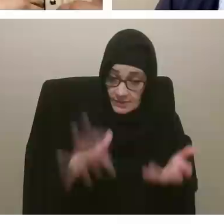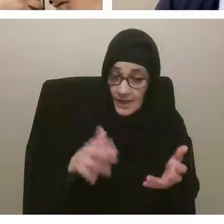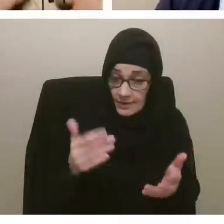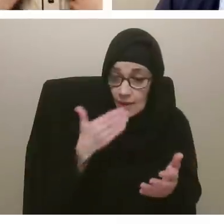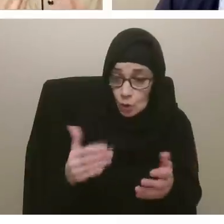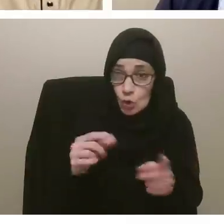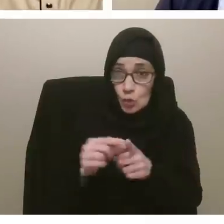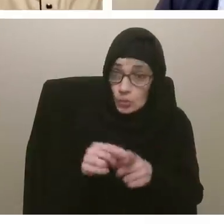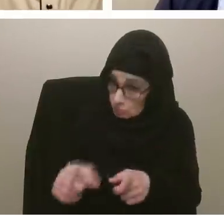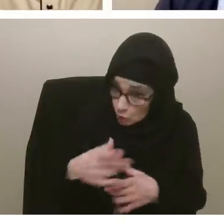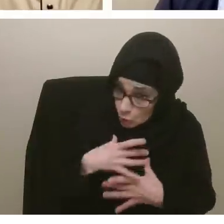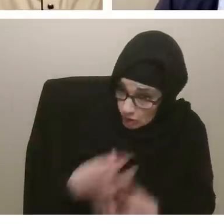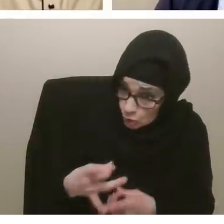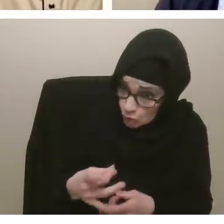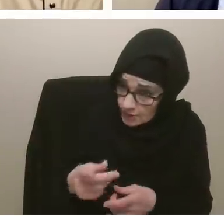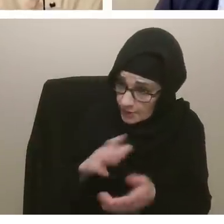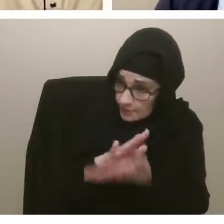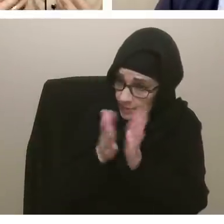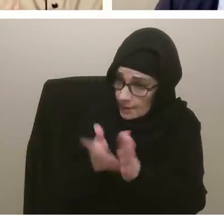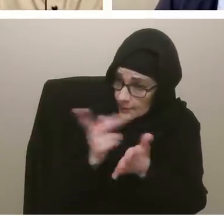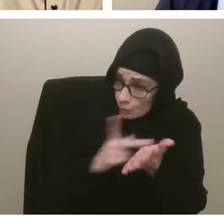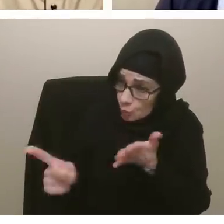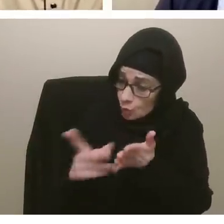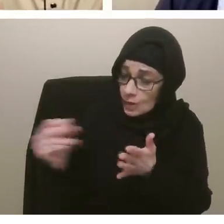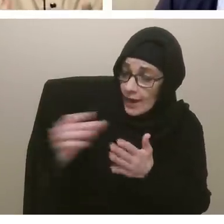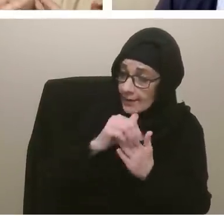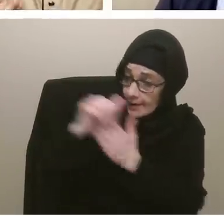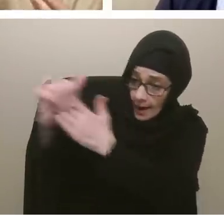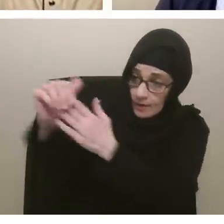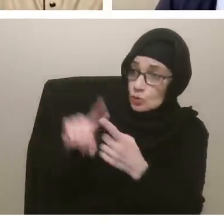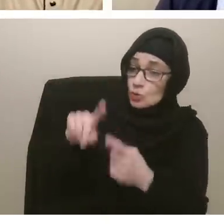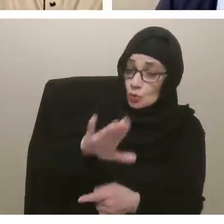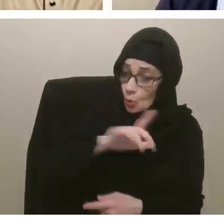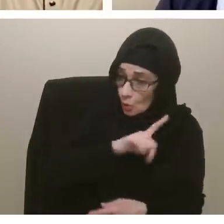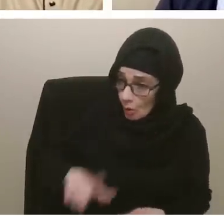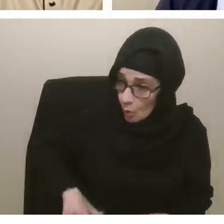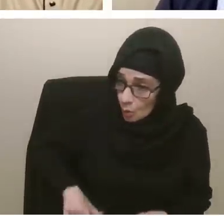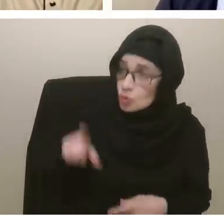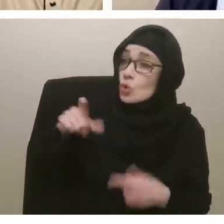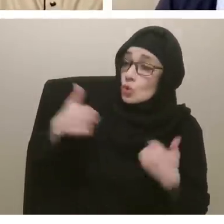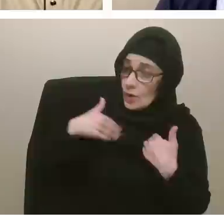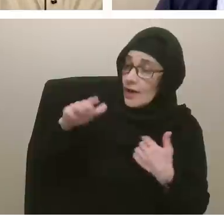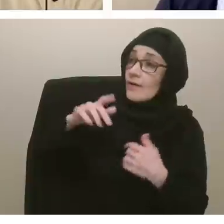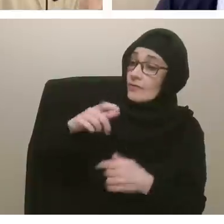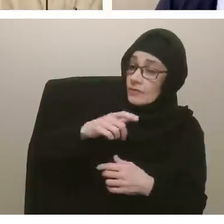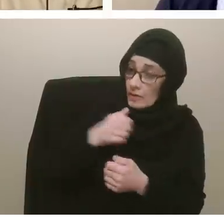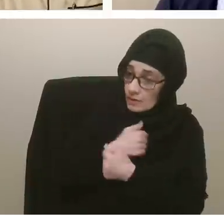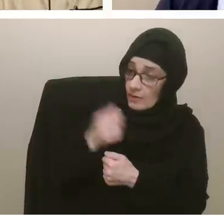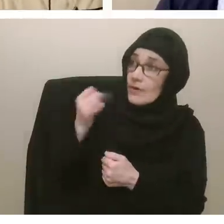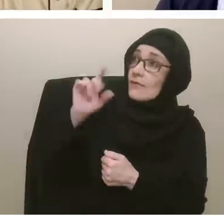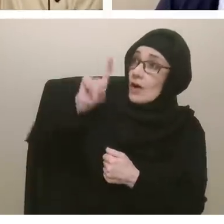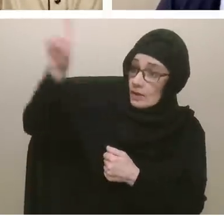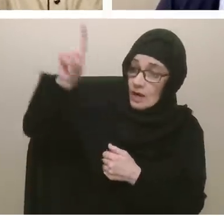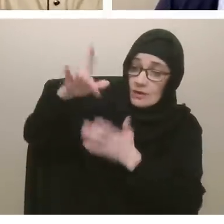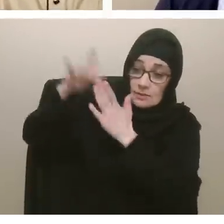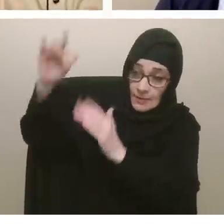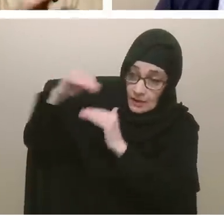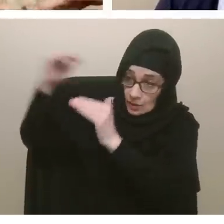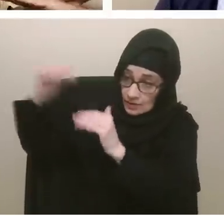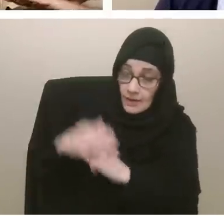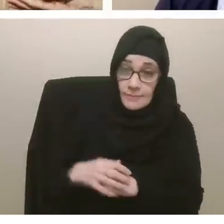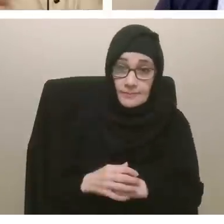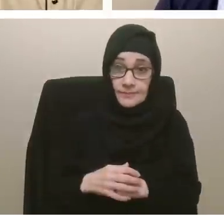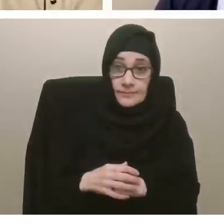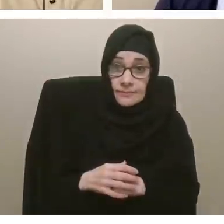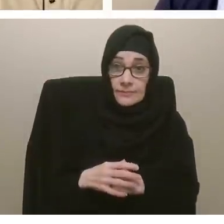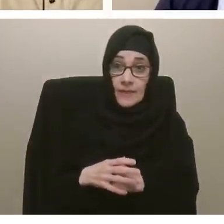are you interested in purifying yourself and being guided to your Lord? And so you'll have the awe of Allah subhanahu wa ta'ala. فَأَرَاهُ الْآيَةُ الْكُبْرَى. And he